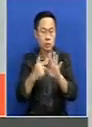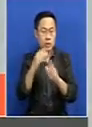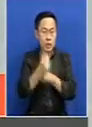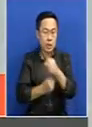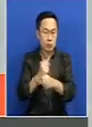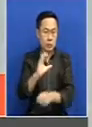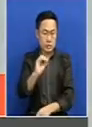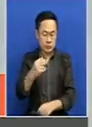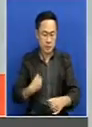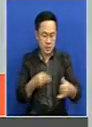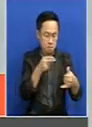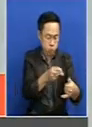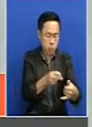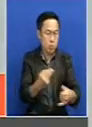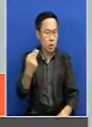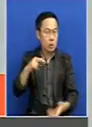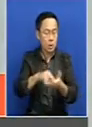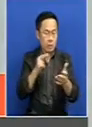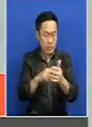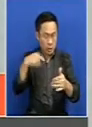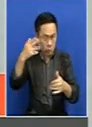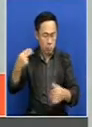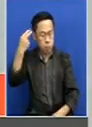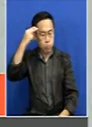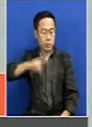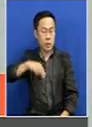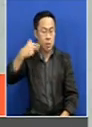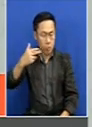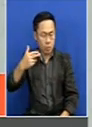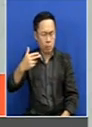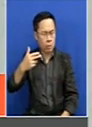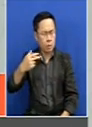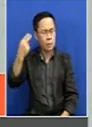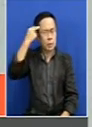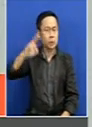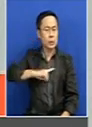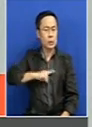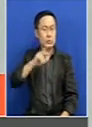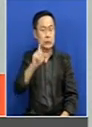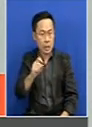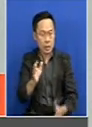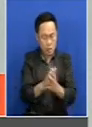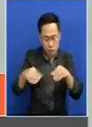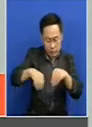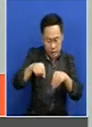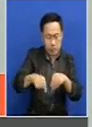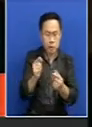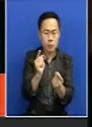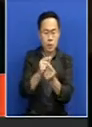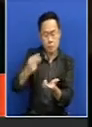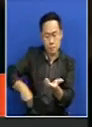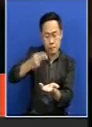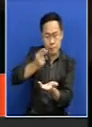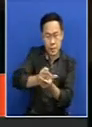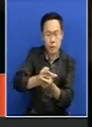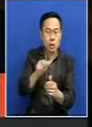ปีใช้ปืนยิงศีรษะด้านขวาตัวเองเสียชีวิตค่ะที่ห้างแห่งหนึ่งใกล้ๆกันก็เจอเป็นปืนลูกโม่สีดำ